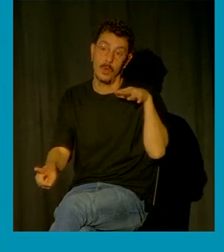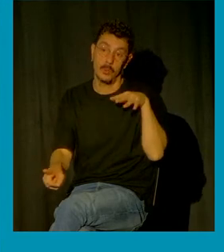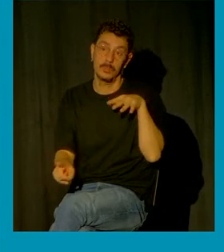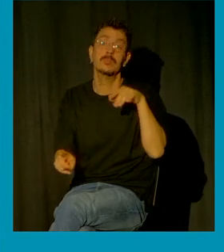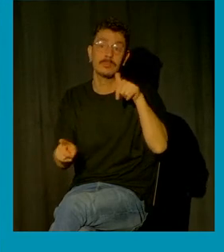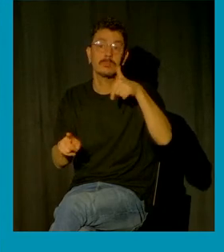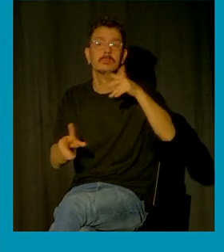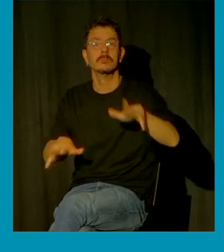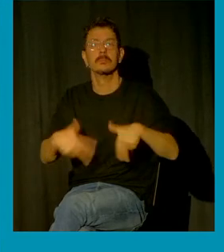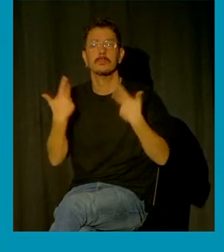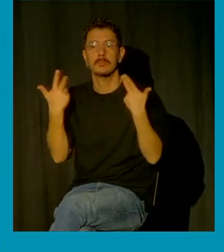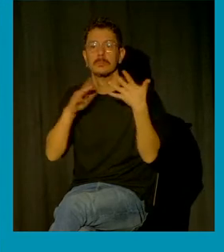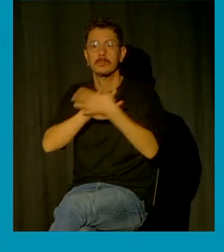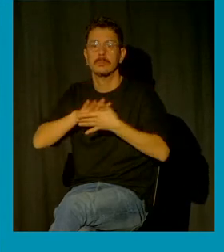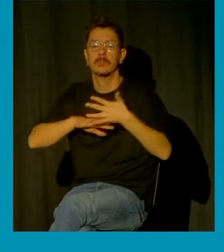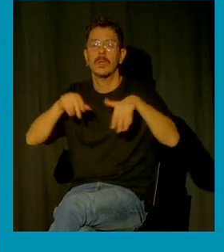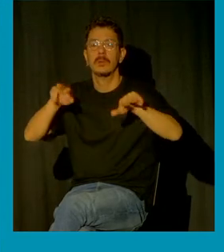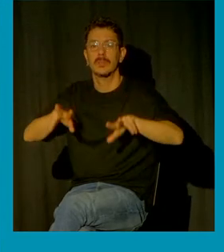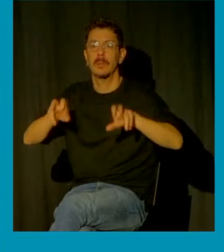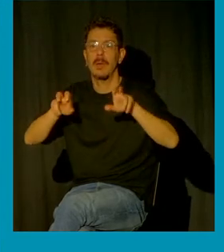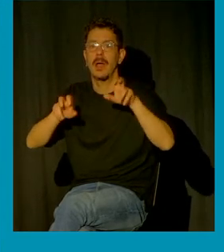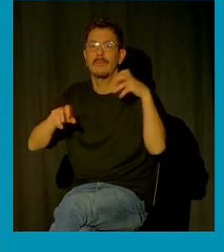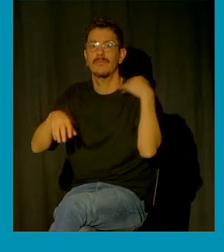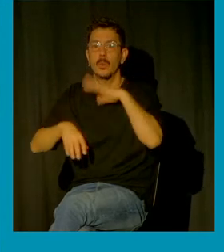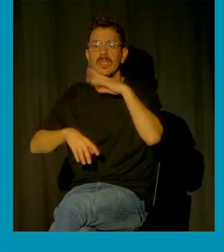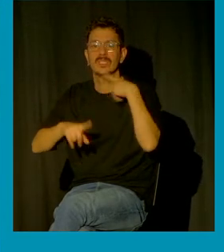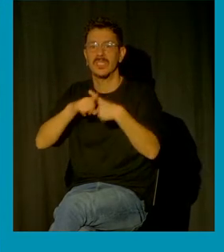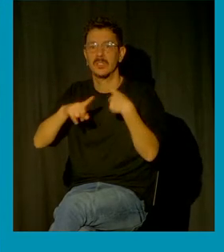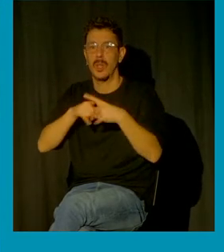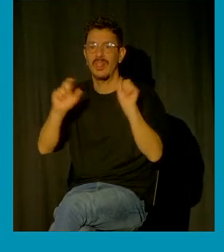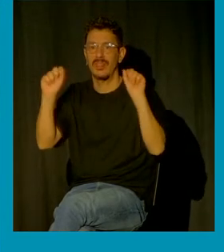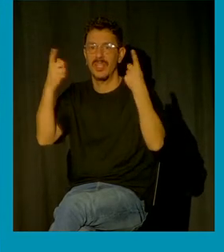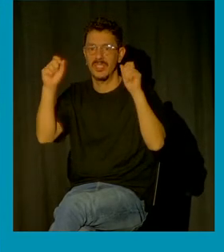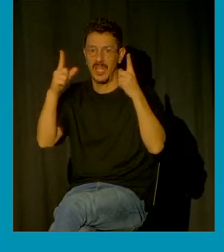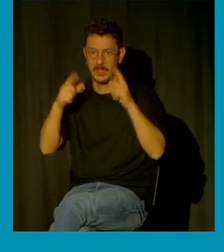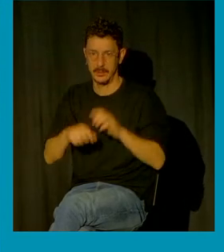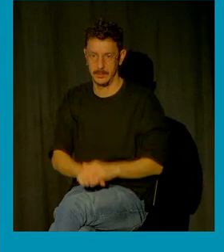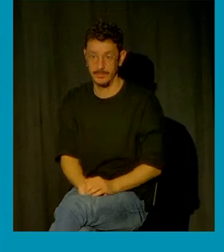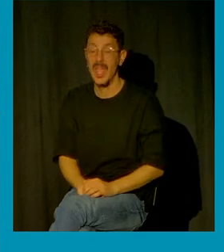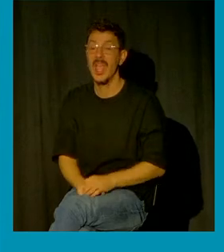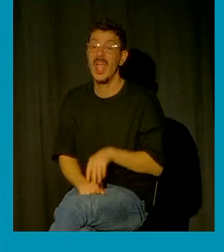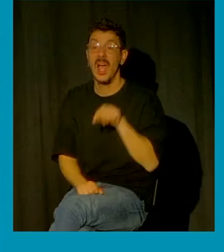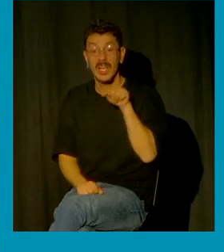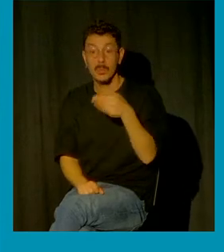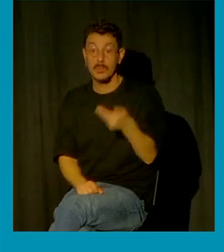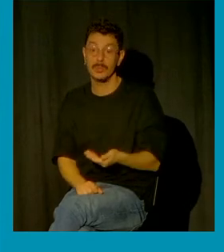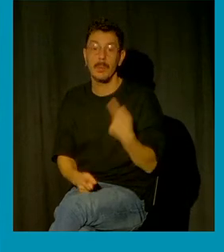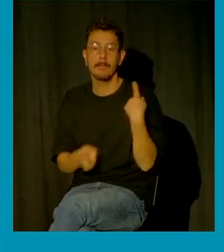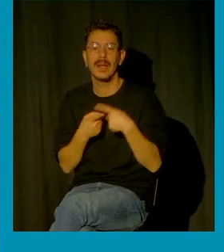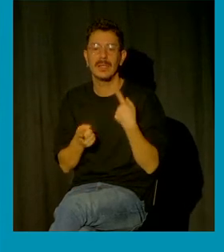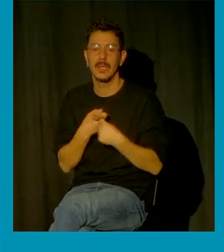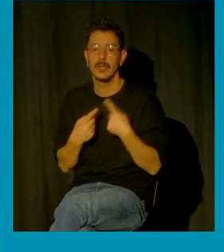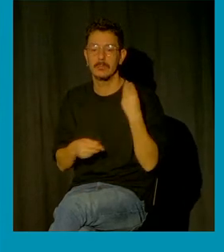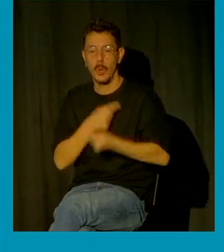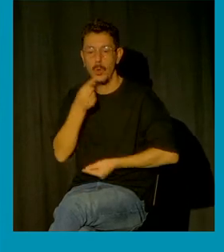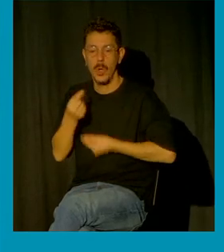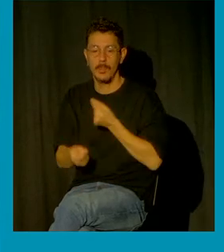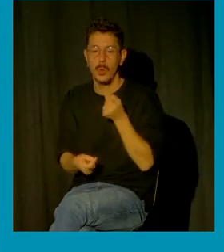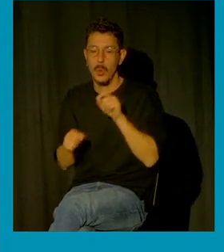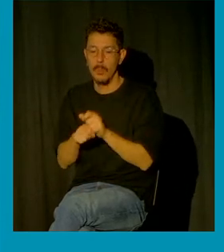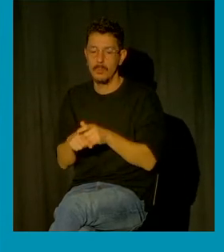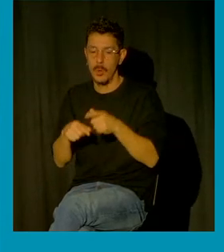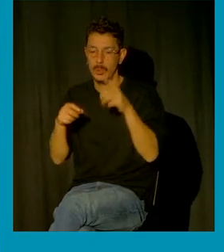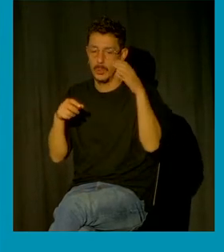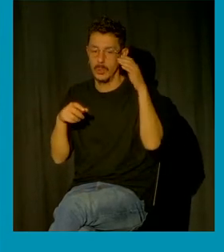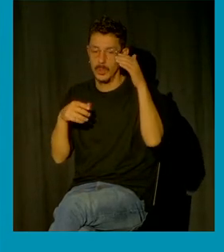violències sexuals digitals això és important perquè d'alguna manera anem ampliant aquests focus anem ampliant com aquests